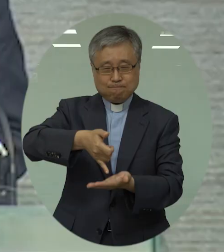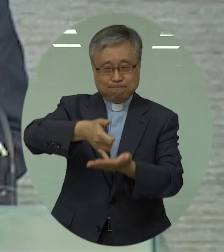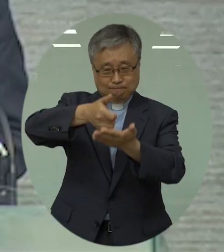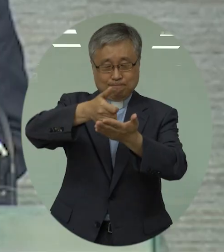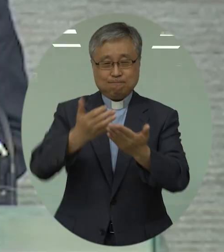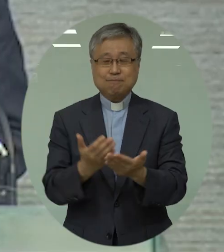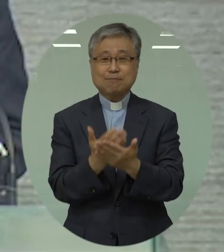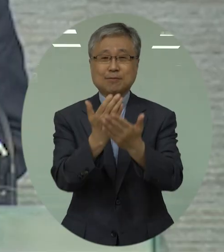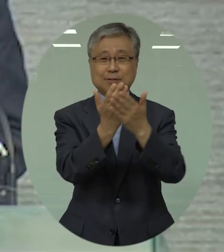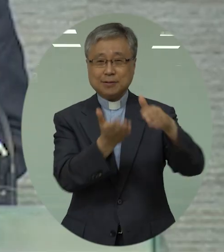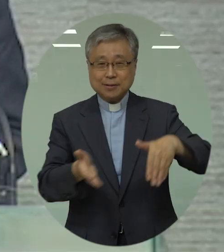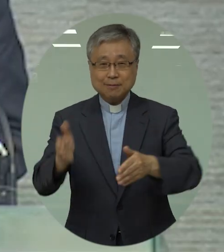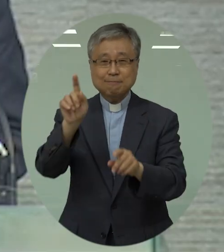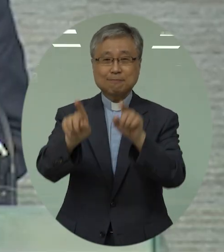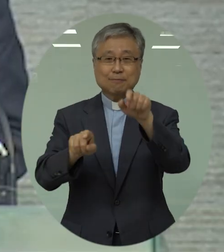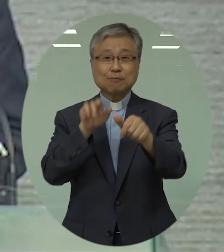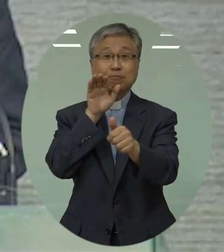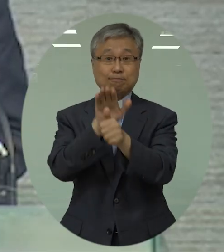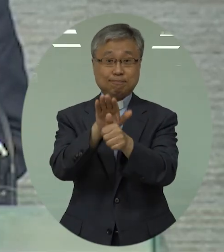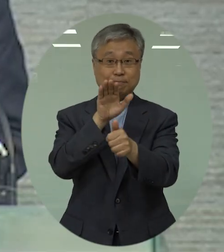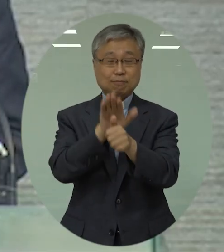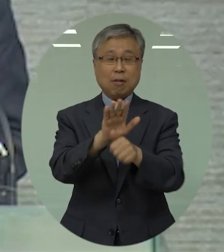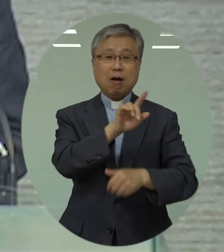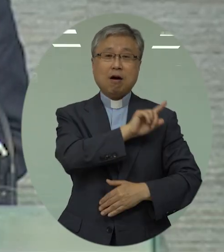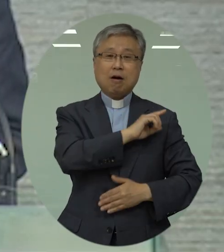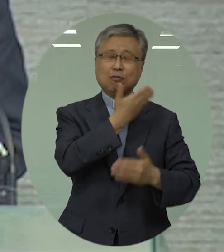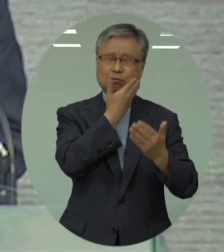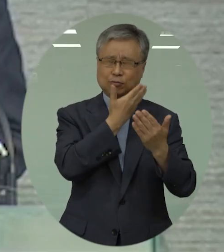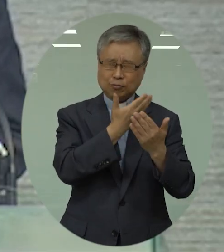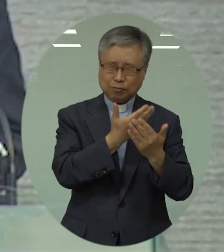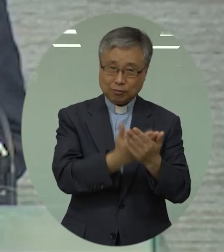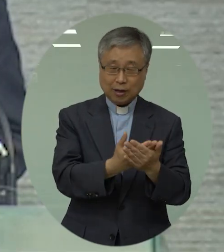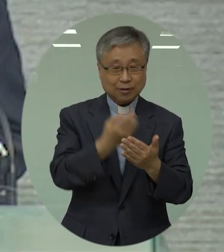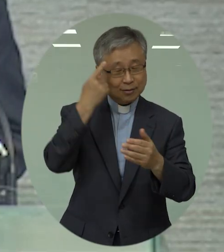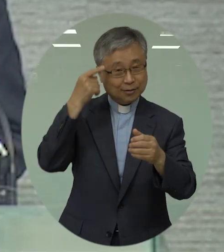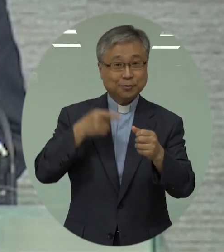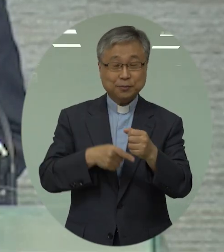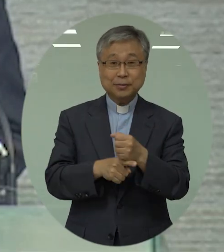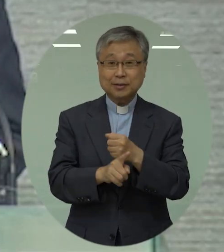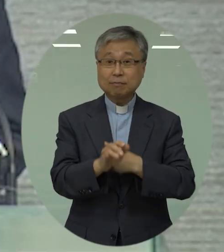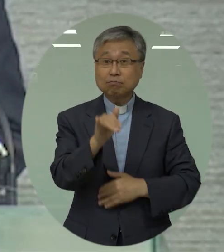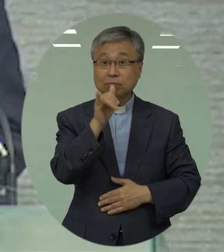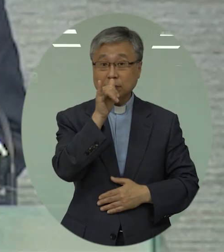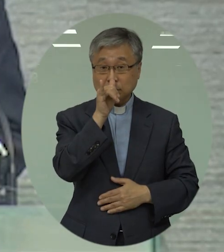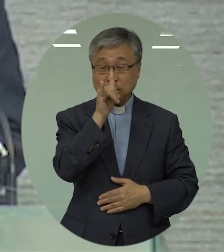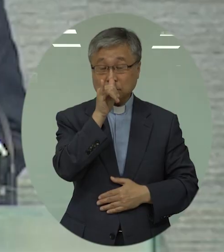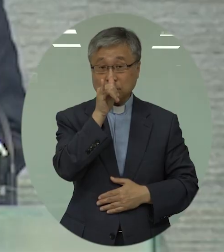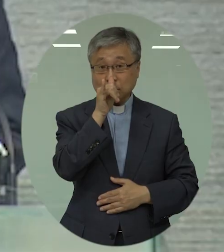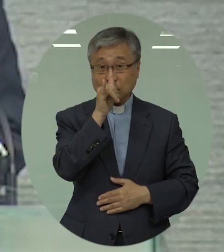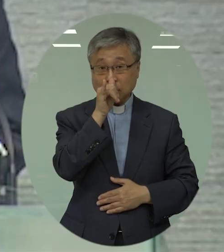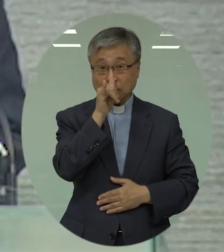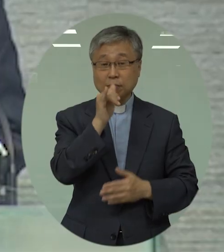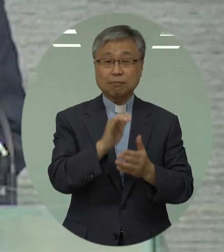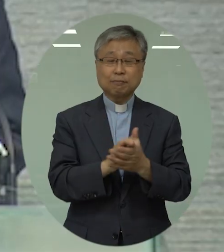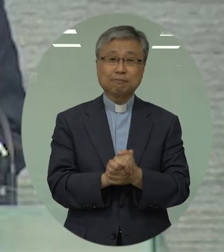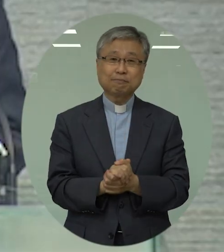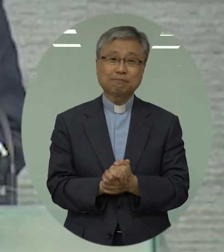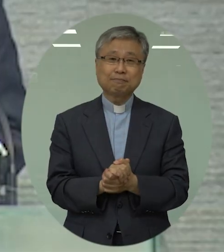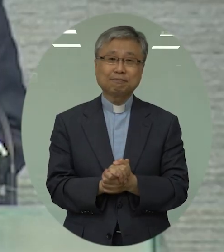걸어가도록 돕는데 가장 중요한 의미가 있다라고 말할 수가 있겠습니다.